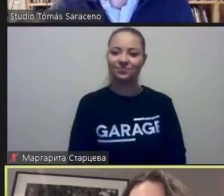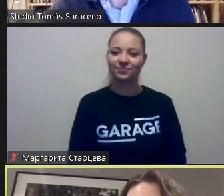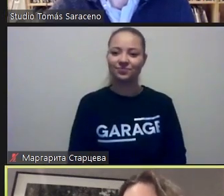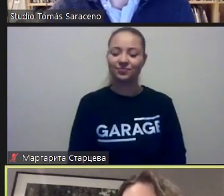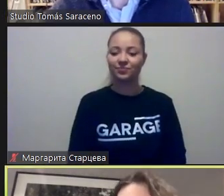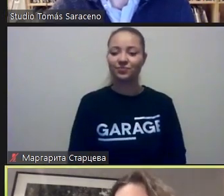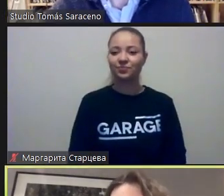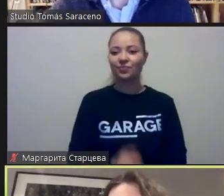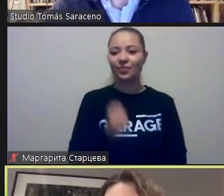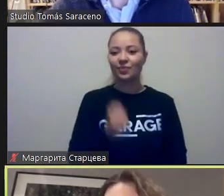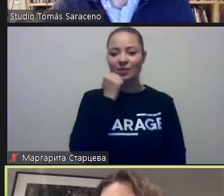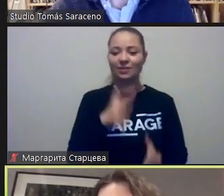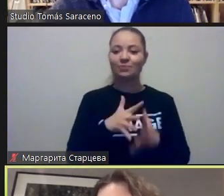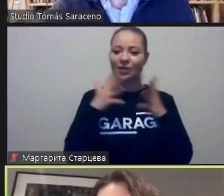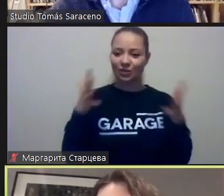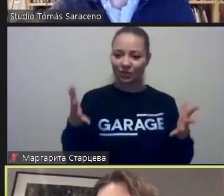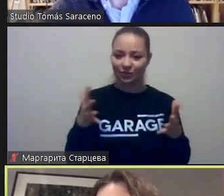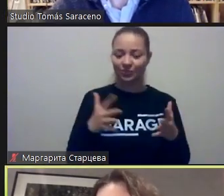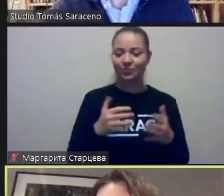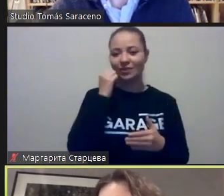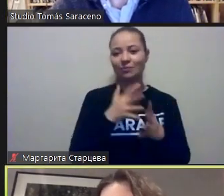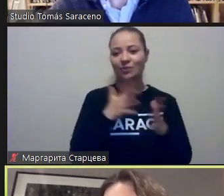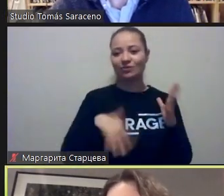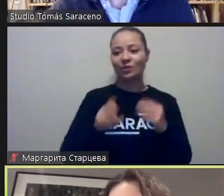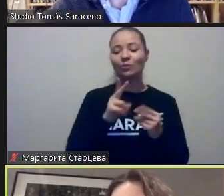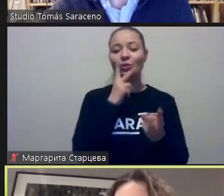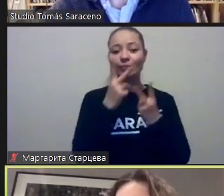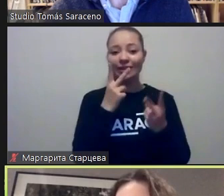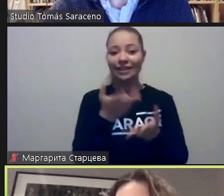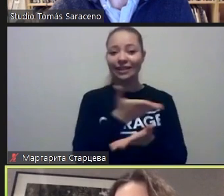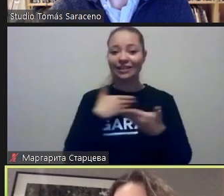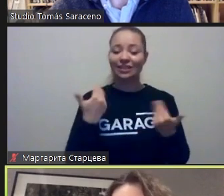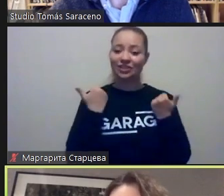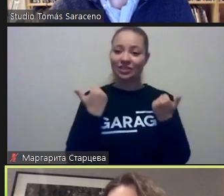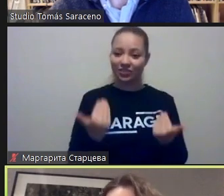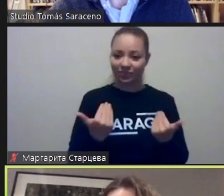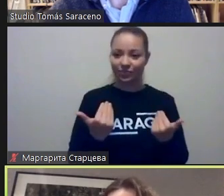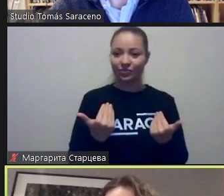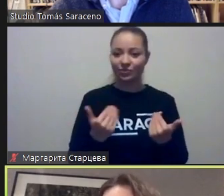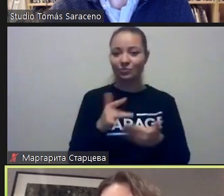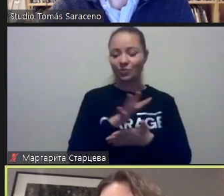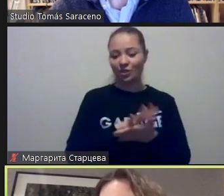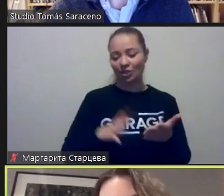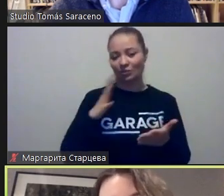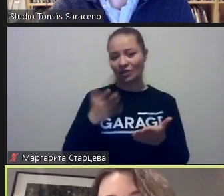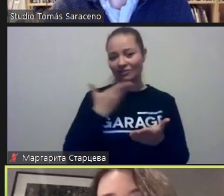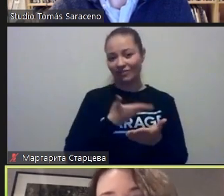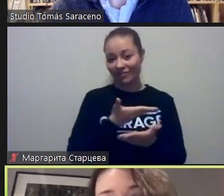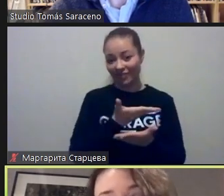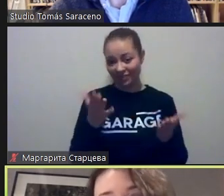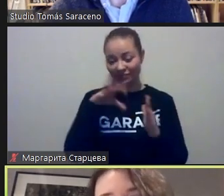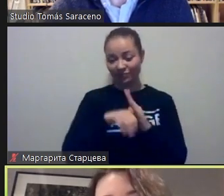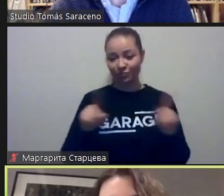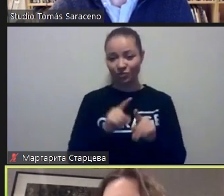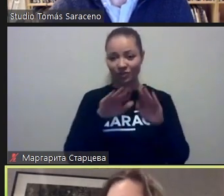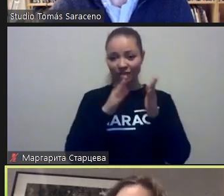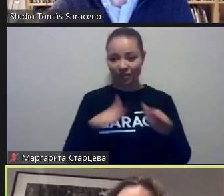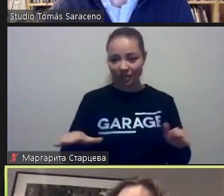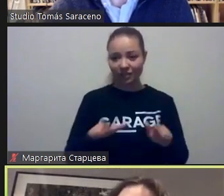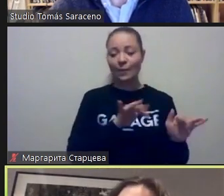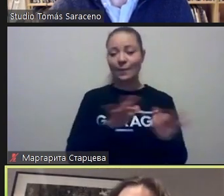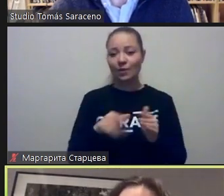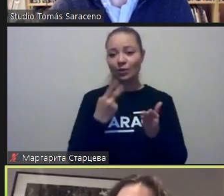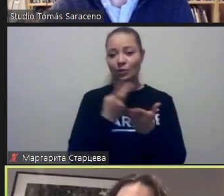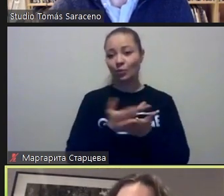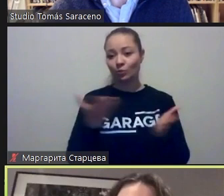you. Спасибо большое. Спасибо большое всем, кто Thank смотрел you so сегодня. much. I would like to thank Будем ждать вас all в музее our «Гараж». viewers. We will be waiting for